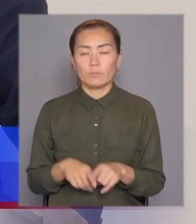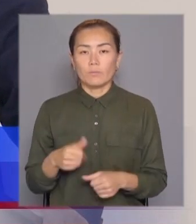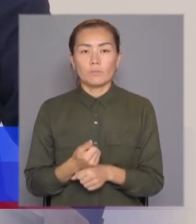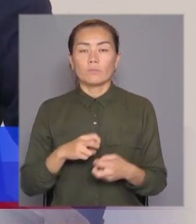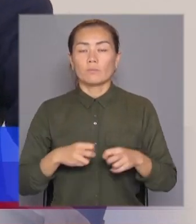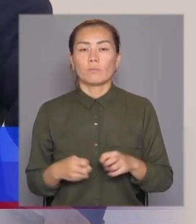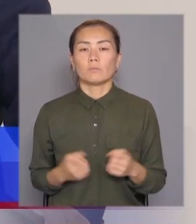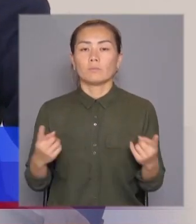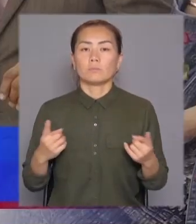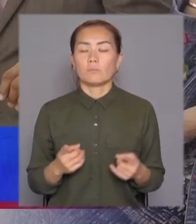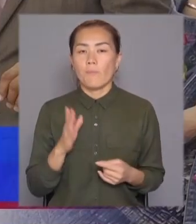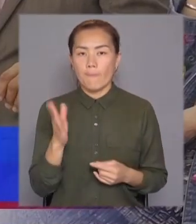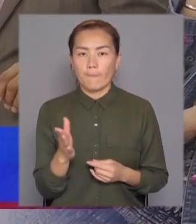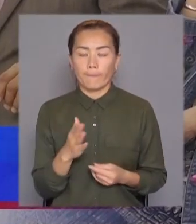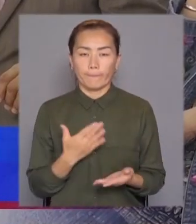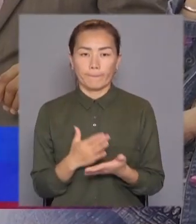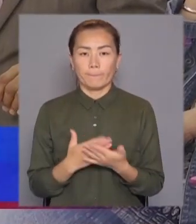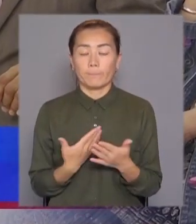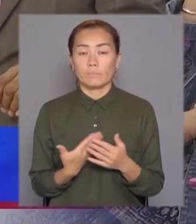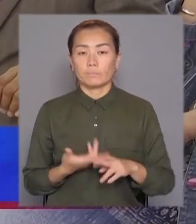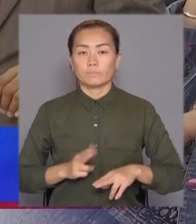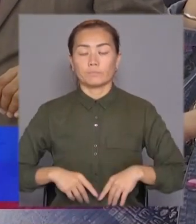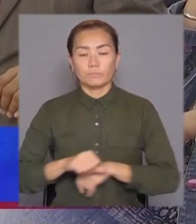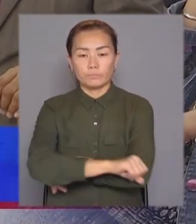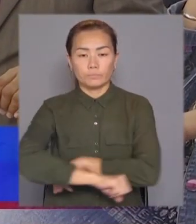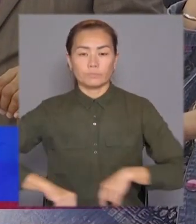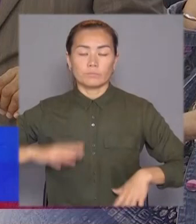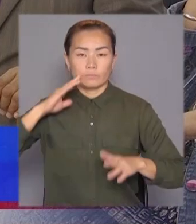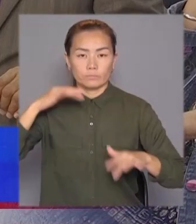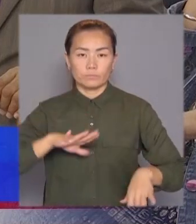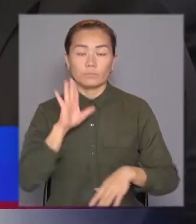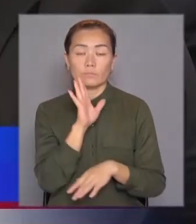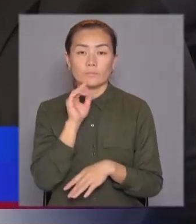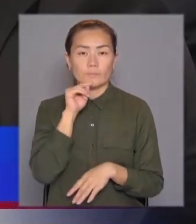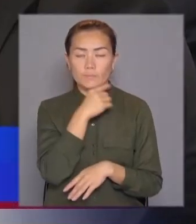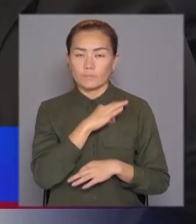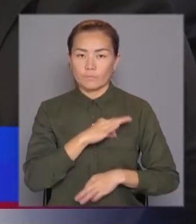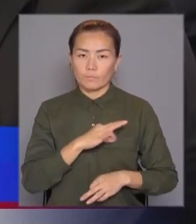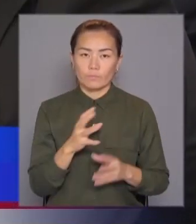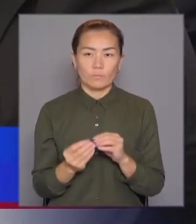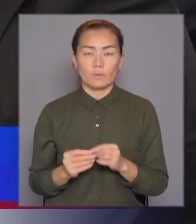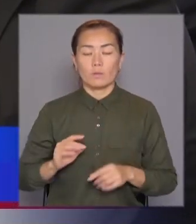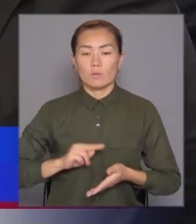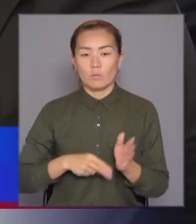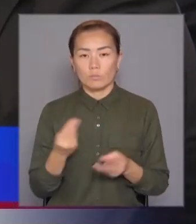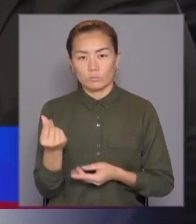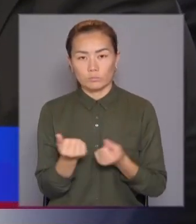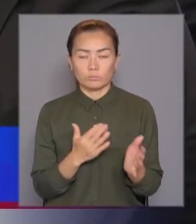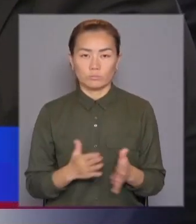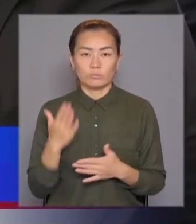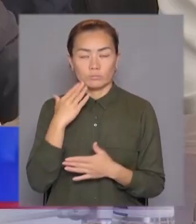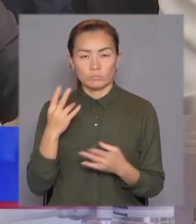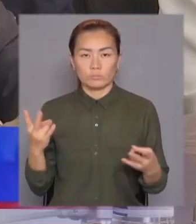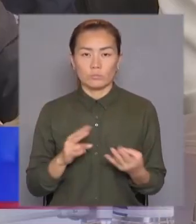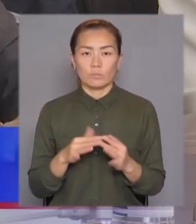басты проблемаға айналып отырғандығын айтты. Әсіресе трансшекаралық өзендердің суын үнемді пайдалану, салықтық төлемдерді